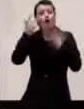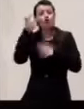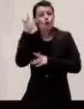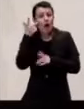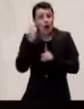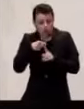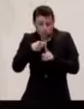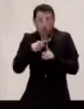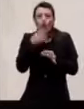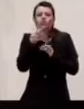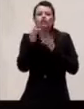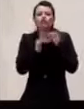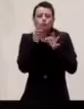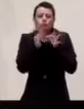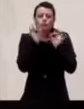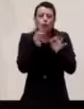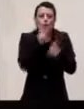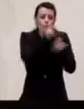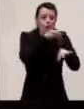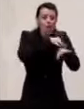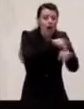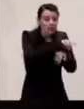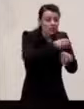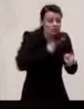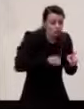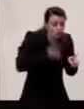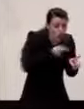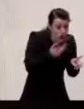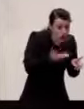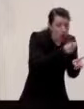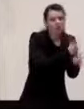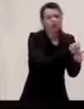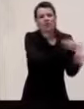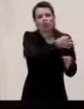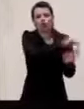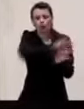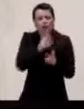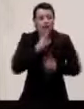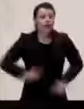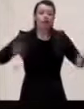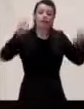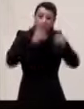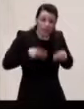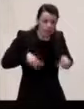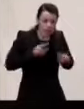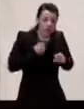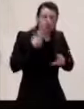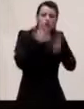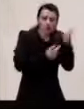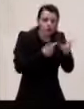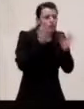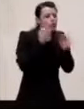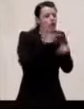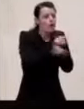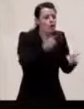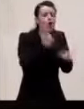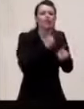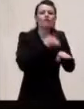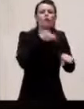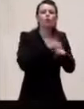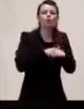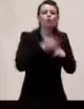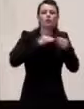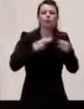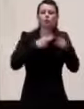essere isolati e dice, ribadisce quali sono i dispositivi di protezione individuale, addirittura per il personale delle pulizie